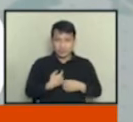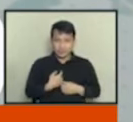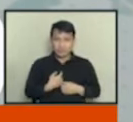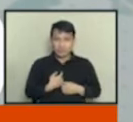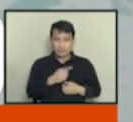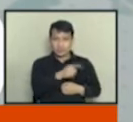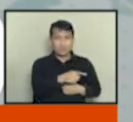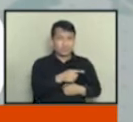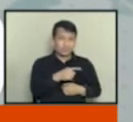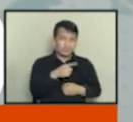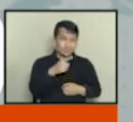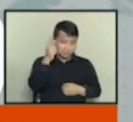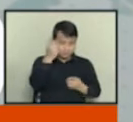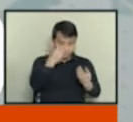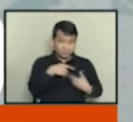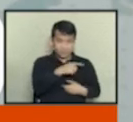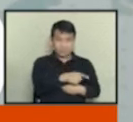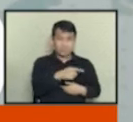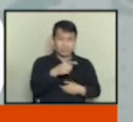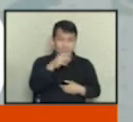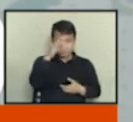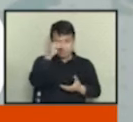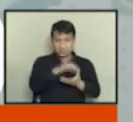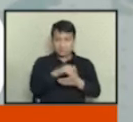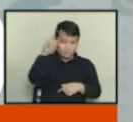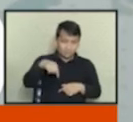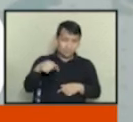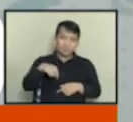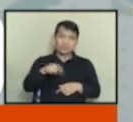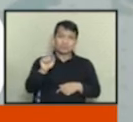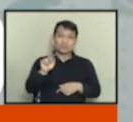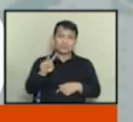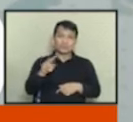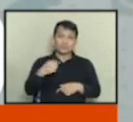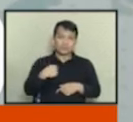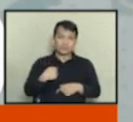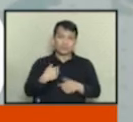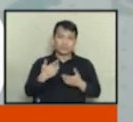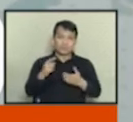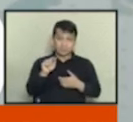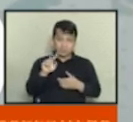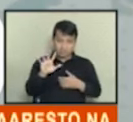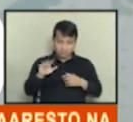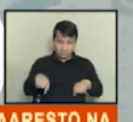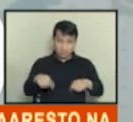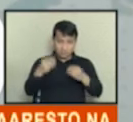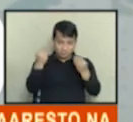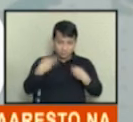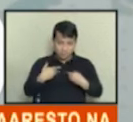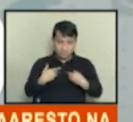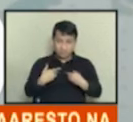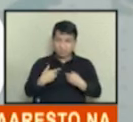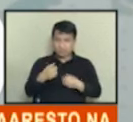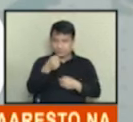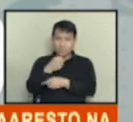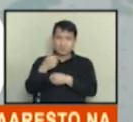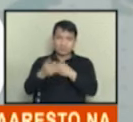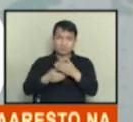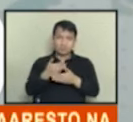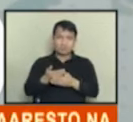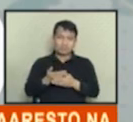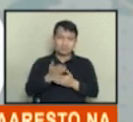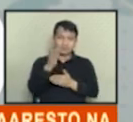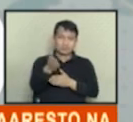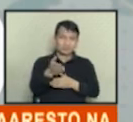kay Mr. Bustillo o dili kaya dito po sa amin sa TV5. At kami na hong bahala sa impormasyon na matatanggap namin mula sa inyo, ipoproses yan at